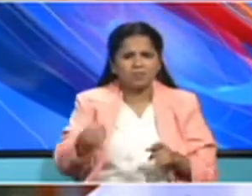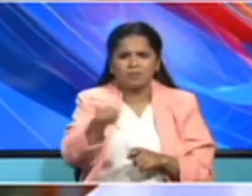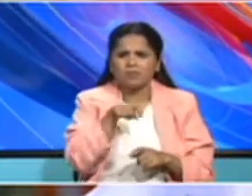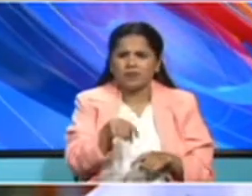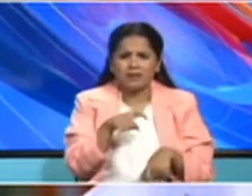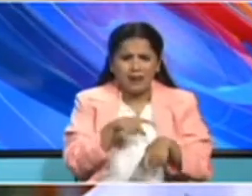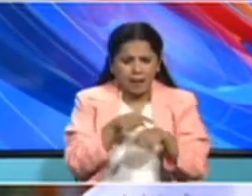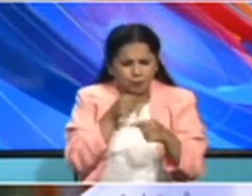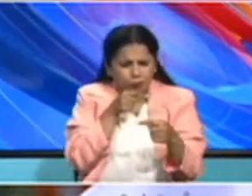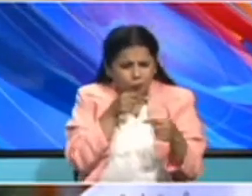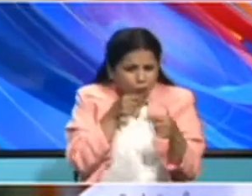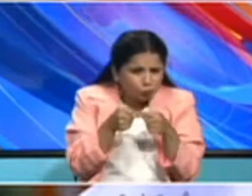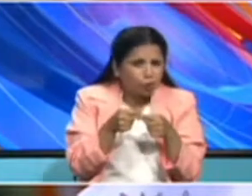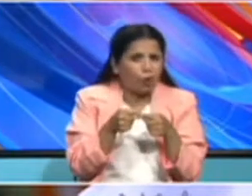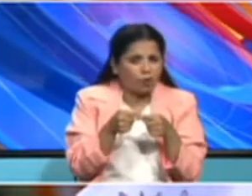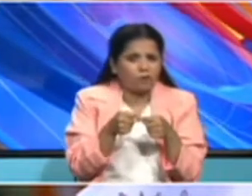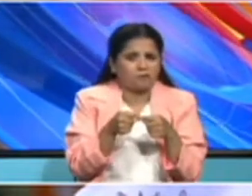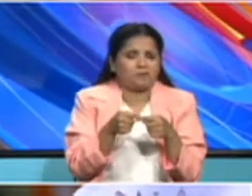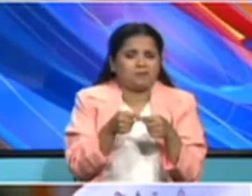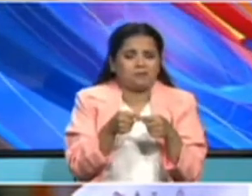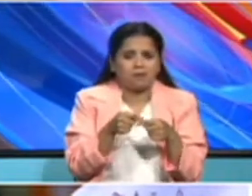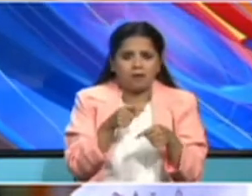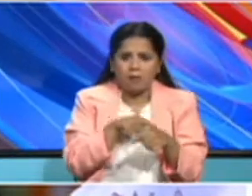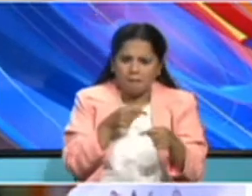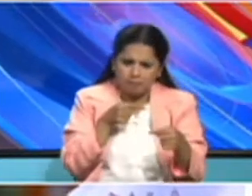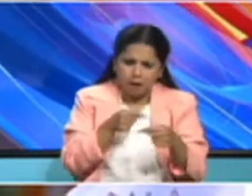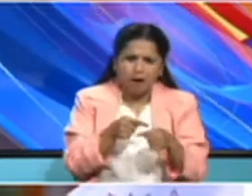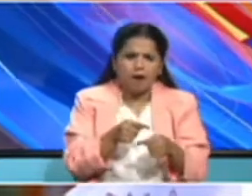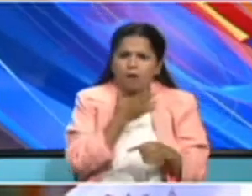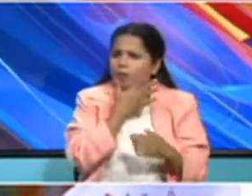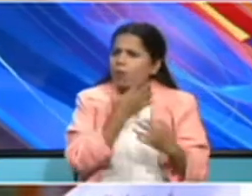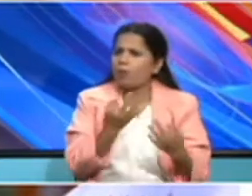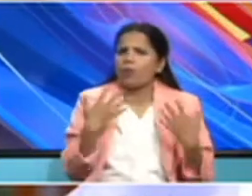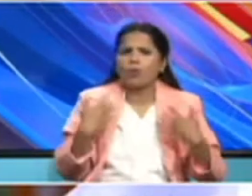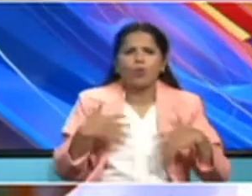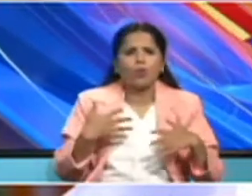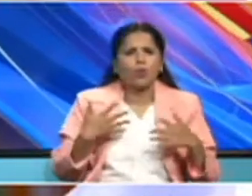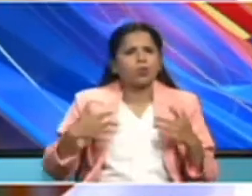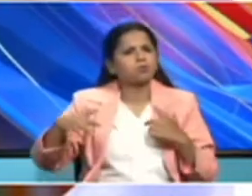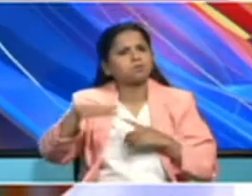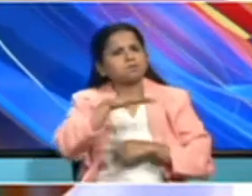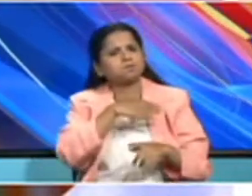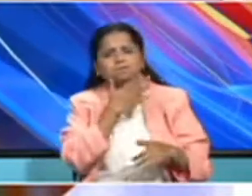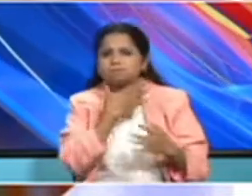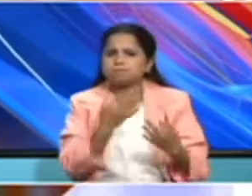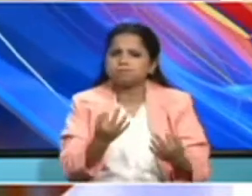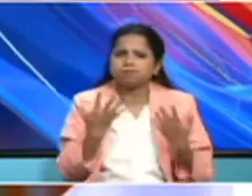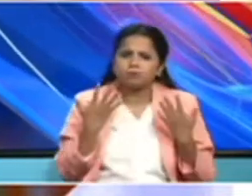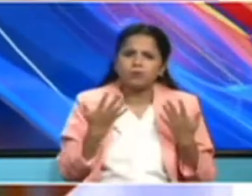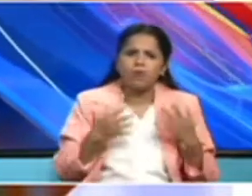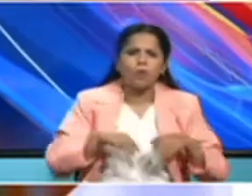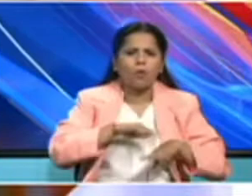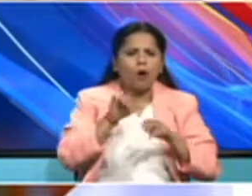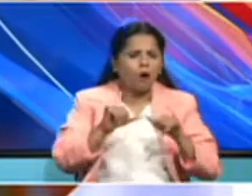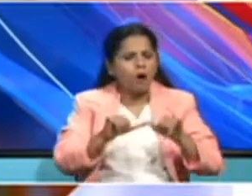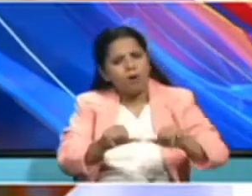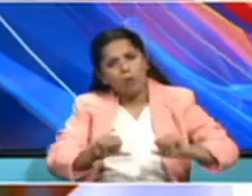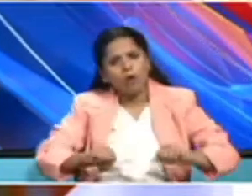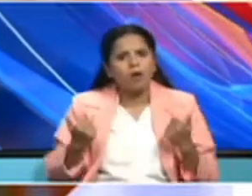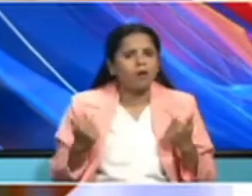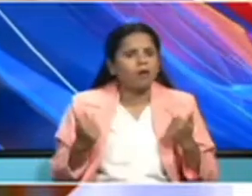ही कम समय में इस भव्य आयोजन के लिए सारी व्यवस्थाएं की।